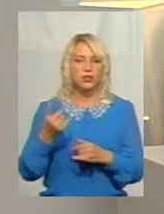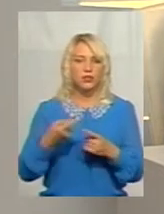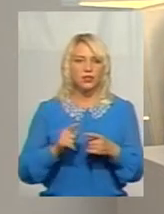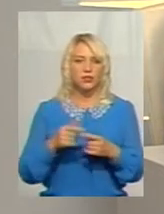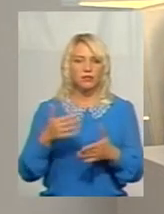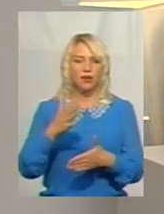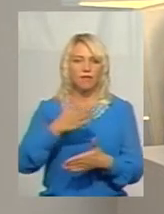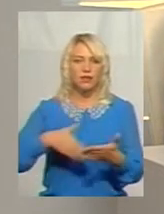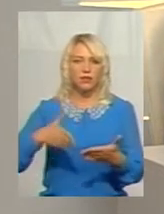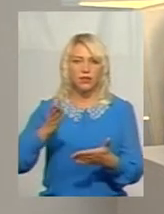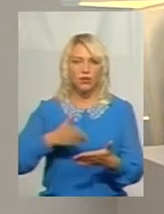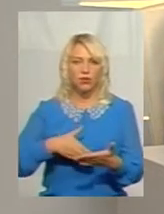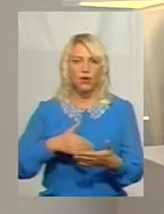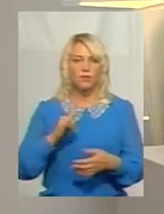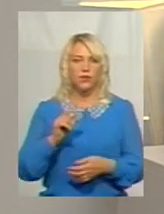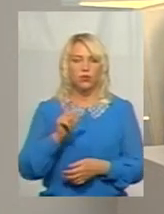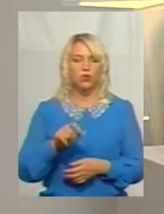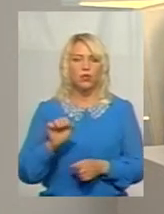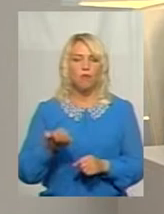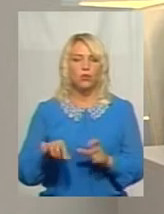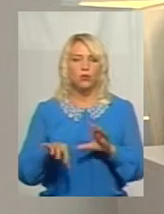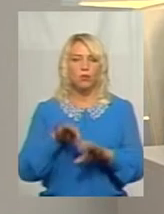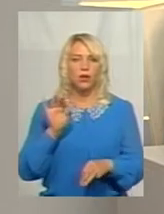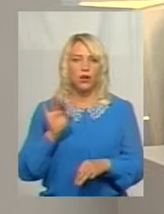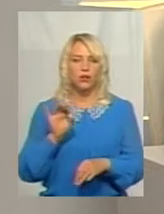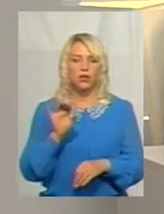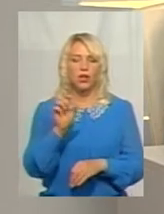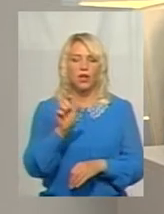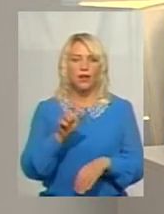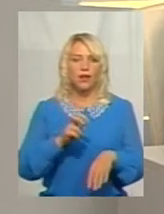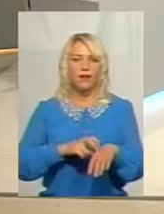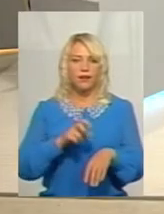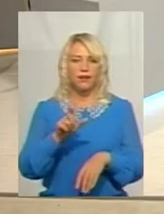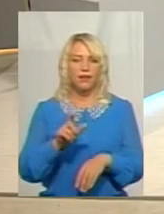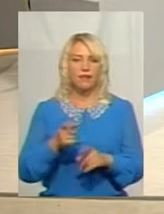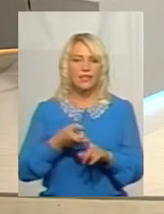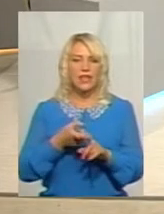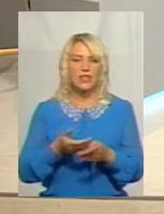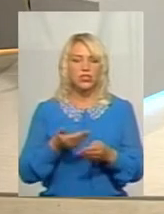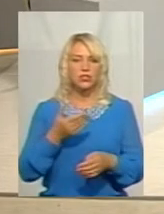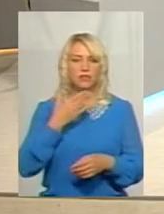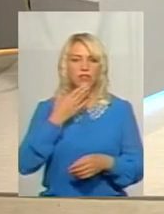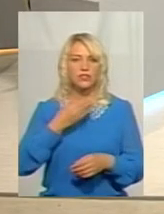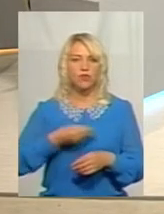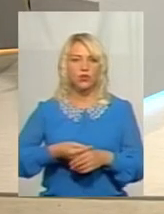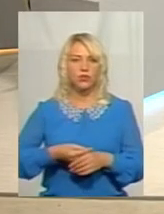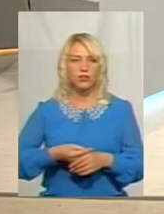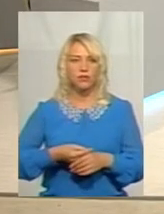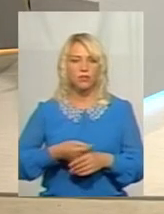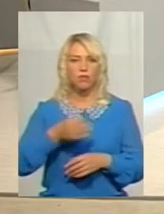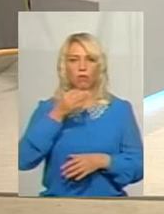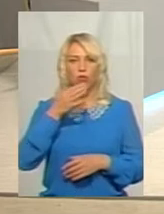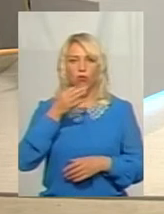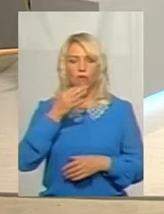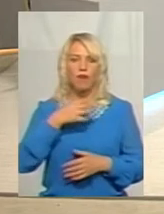відмінено, і людина може вибирати лікаря в залежності від своїх, ну, скажімо так,